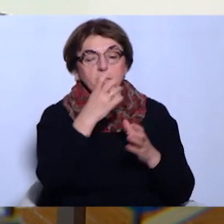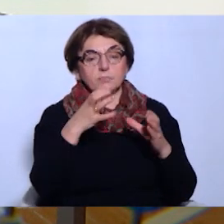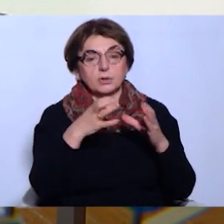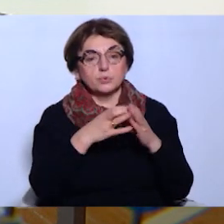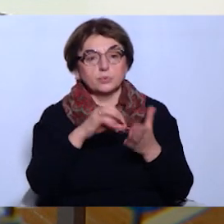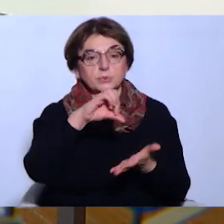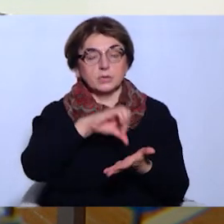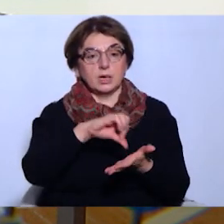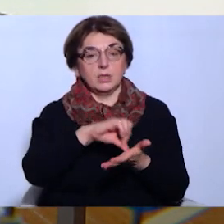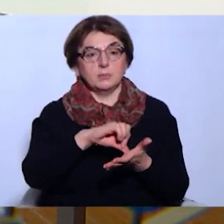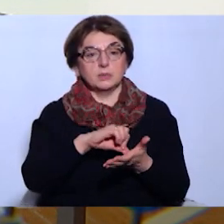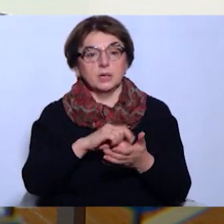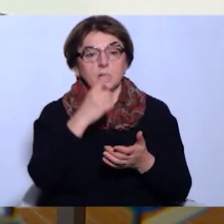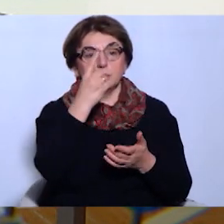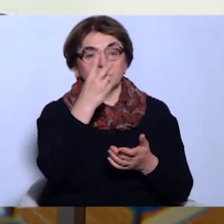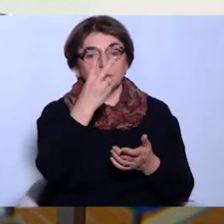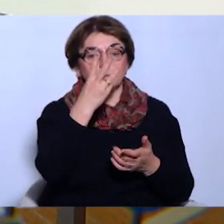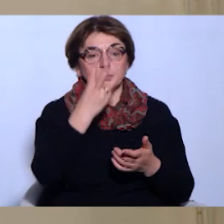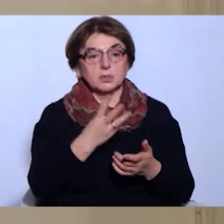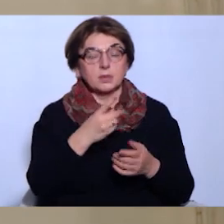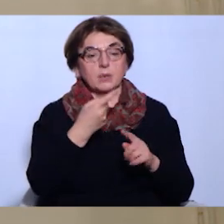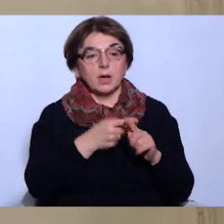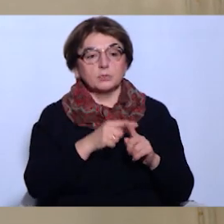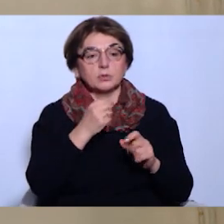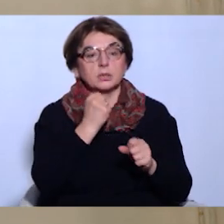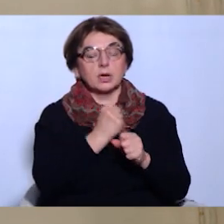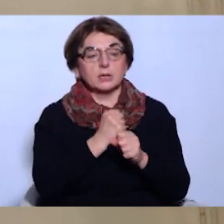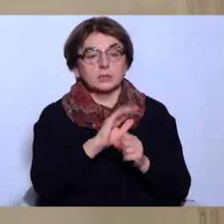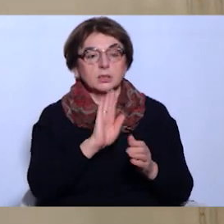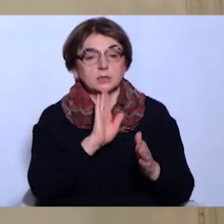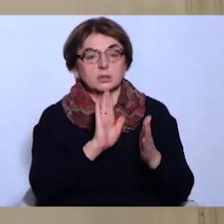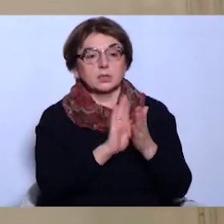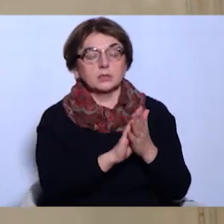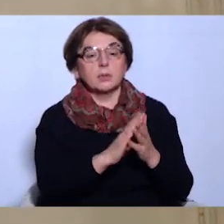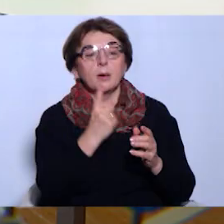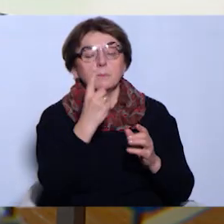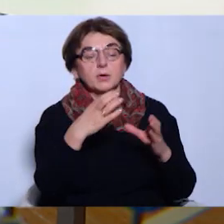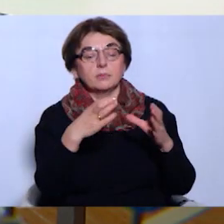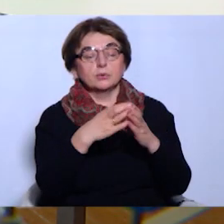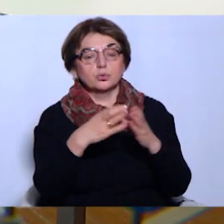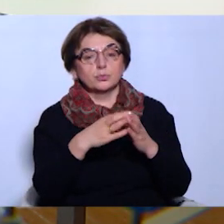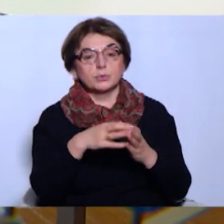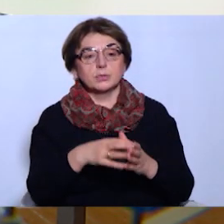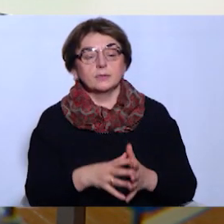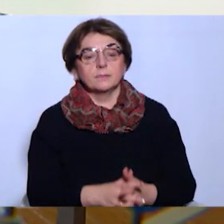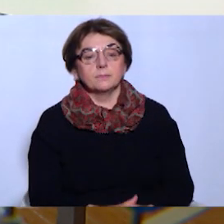შეხედეთ, პირველი პერიოდი, მეორე, მესამე, პირველი ჯგუფი, ამიტომაც ეს თავსდება პირველ ჯგუფში.